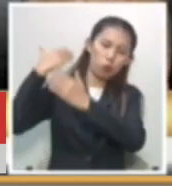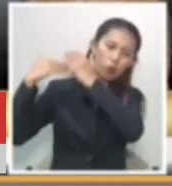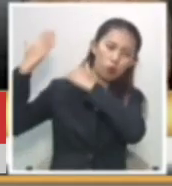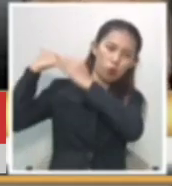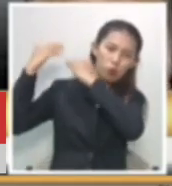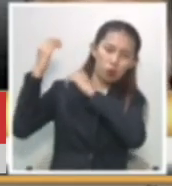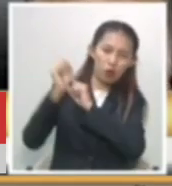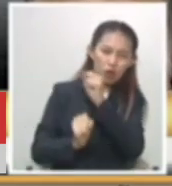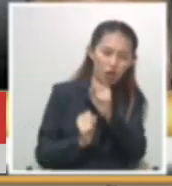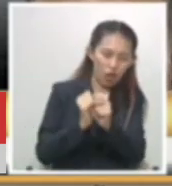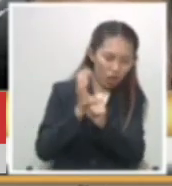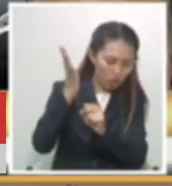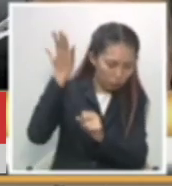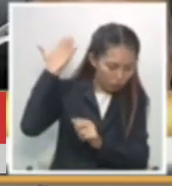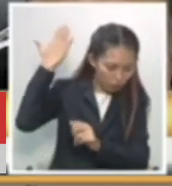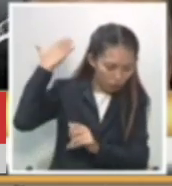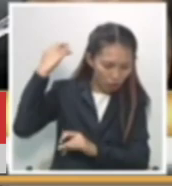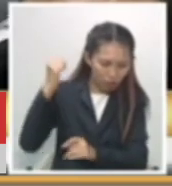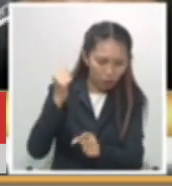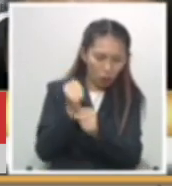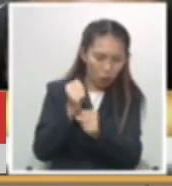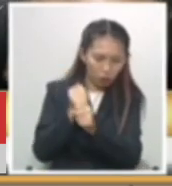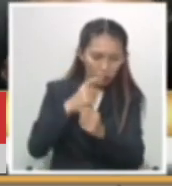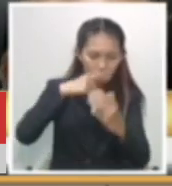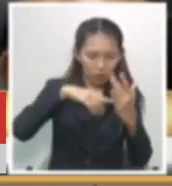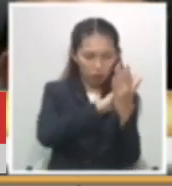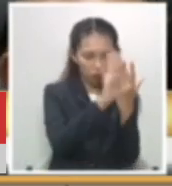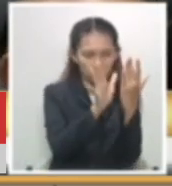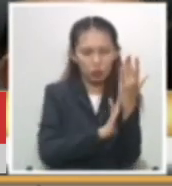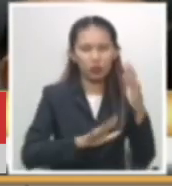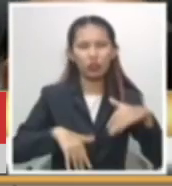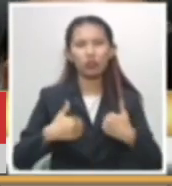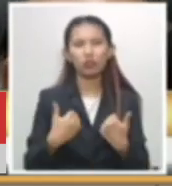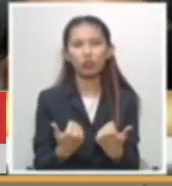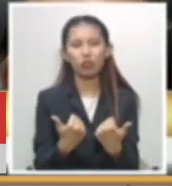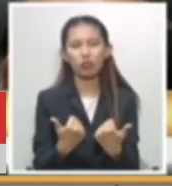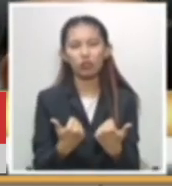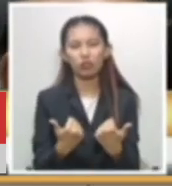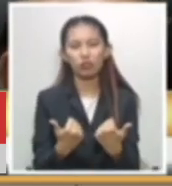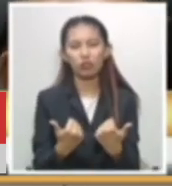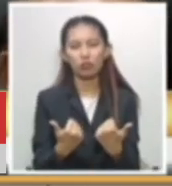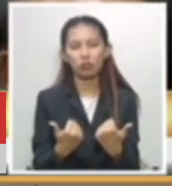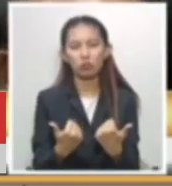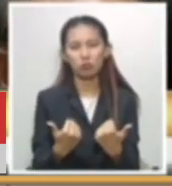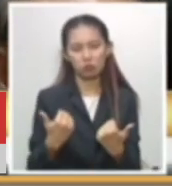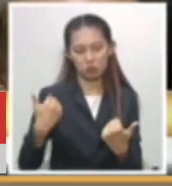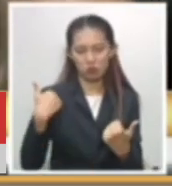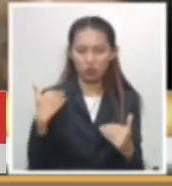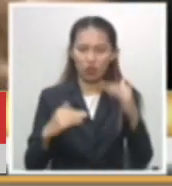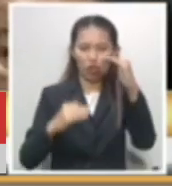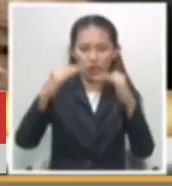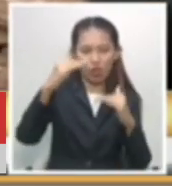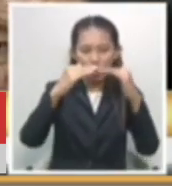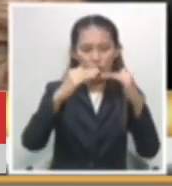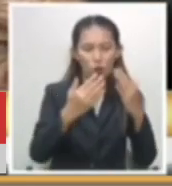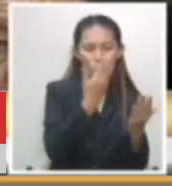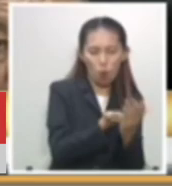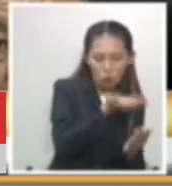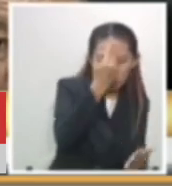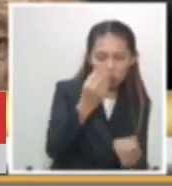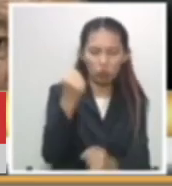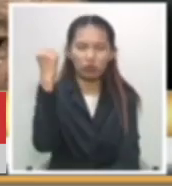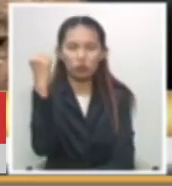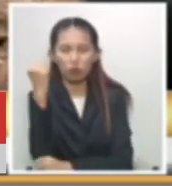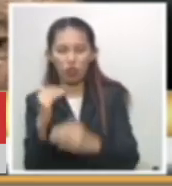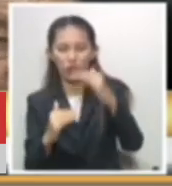5ปีวันนี้ประเทศไทยมีสถิติความเหลื่อมล้ำในสังคมทั้งด้านสัง